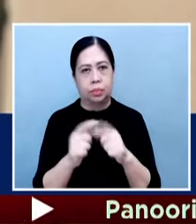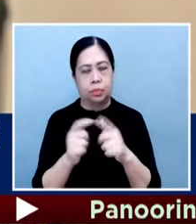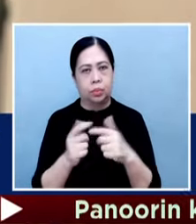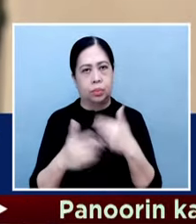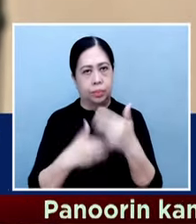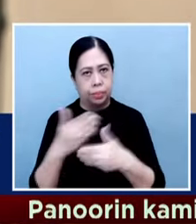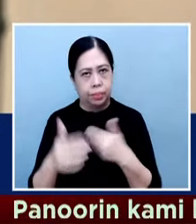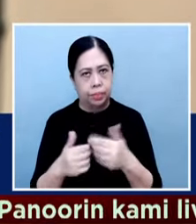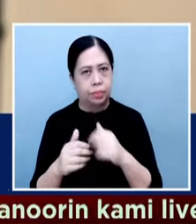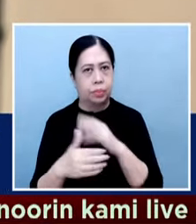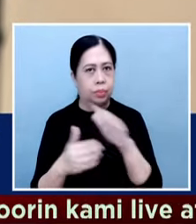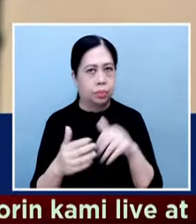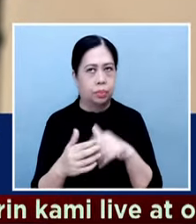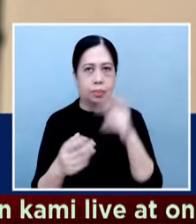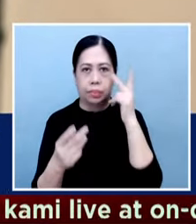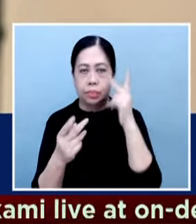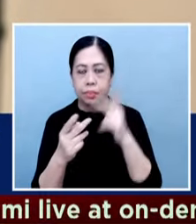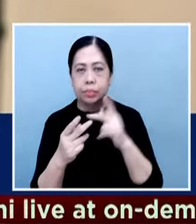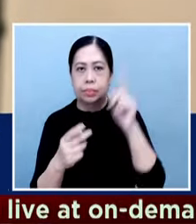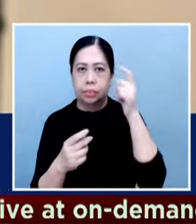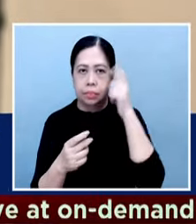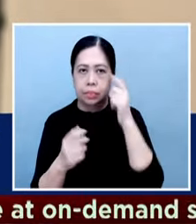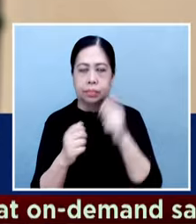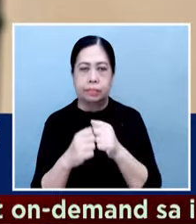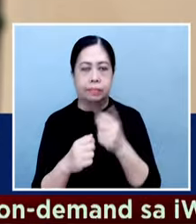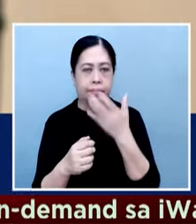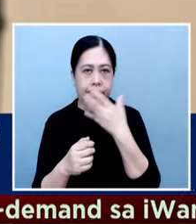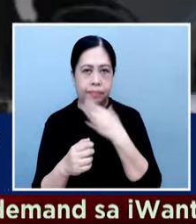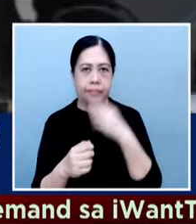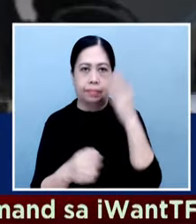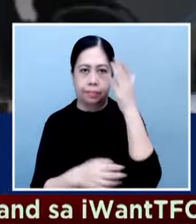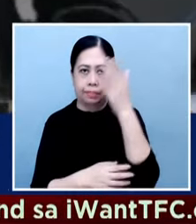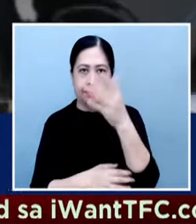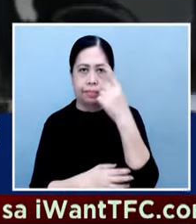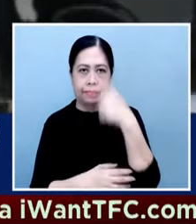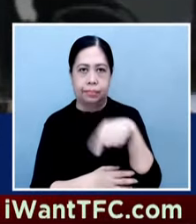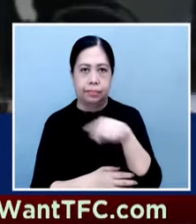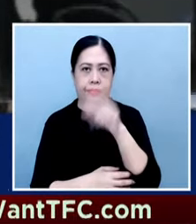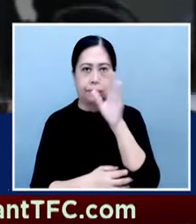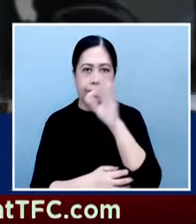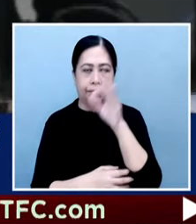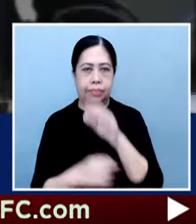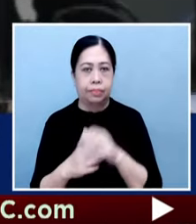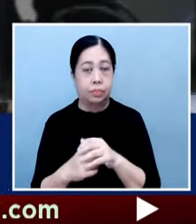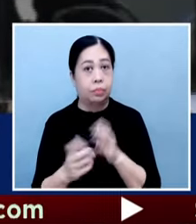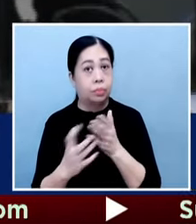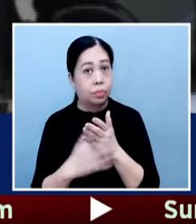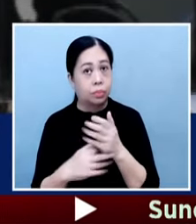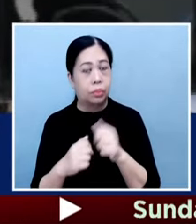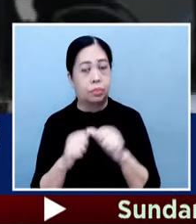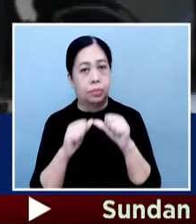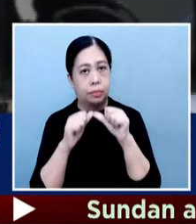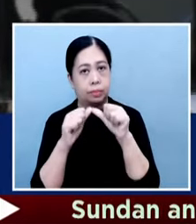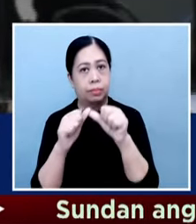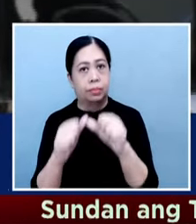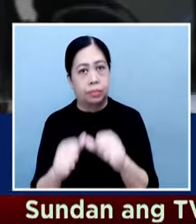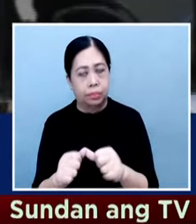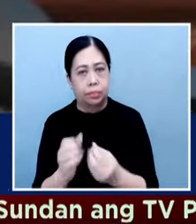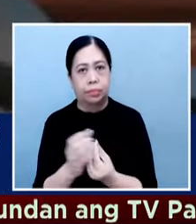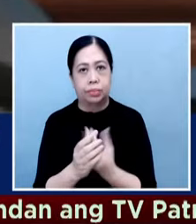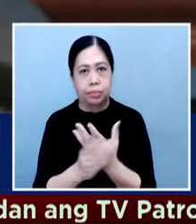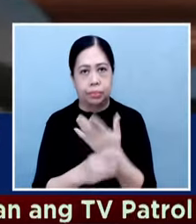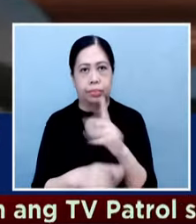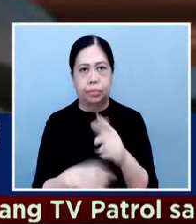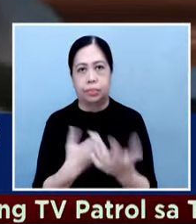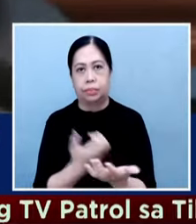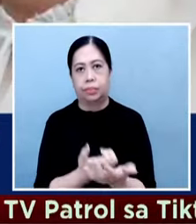maipatupad ang mga hangarin ng pamahalaan ng magandang kinabukasan sa mga Pilipino sa pamamagitan ng tuloy-tuloy na paglago ng